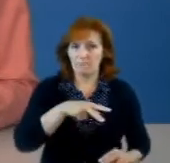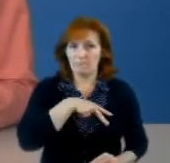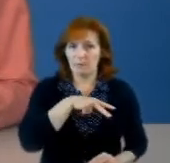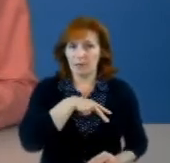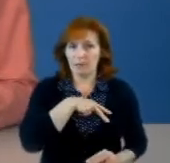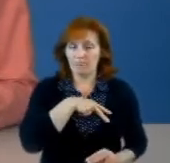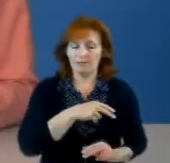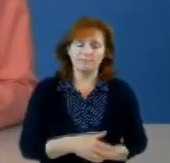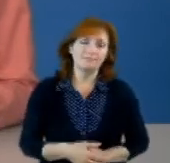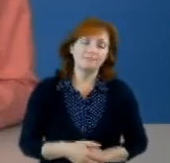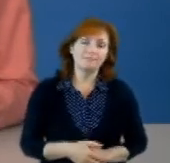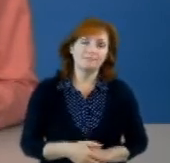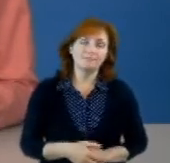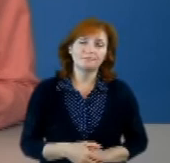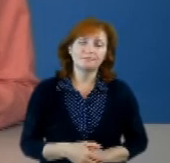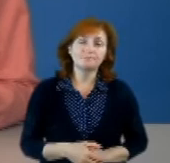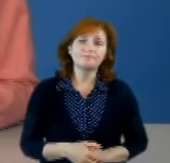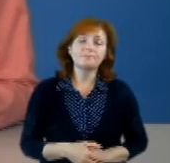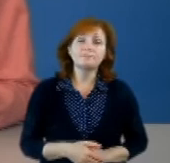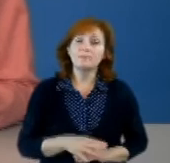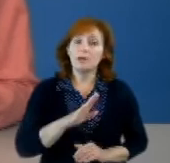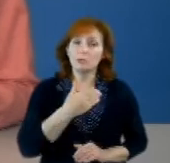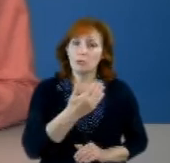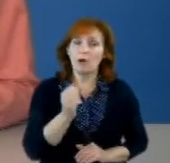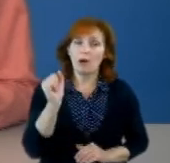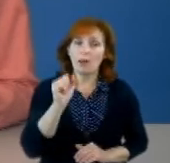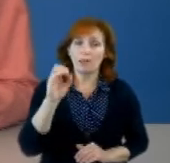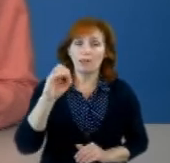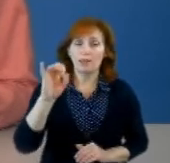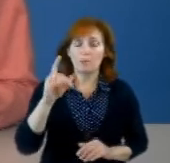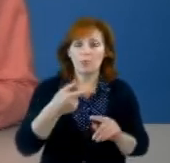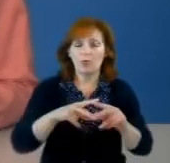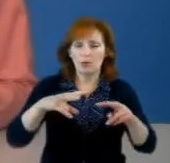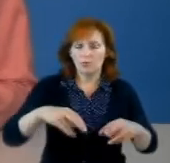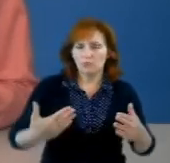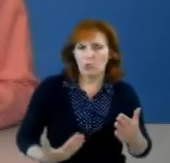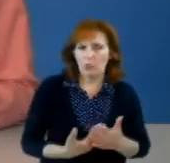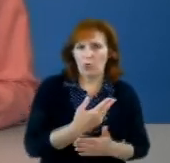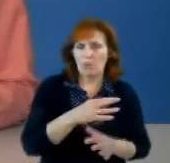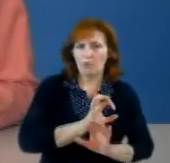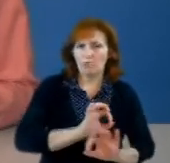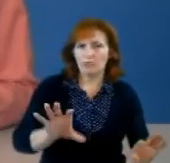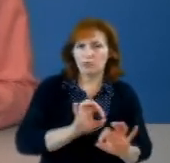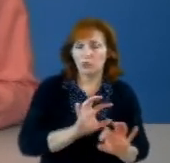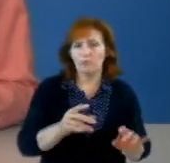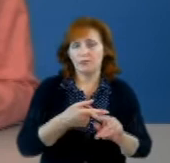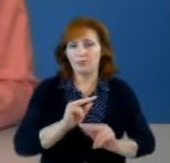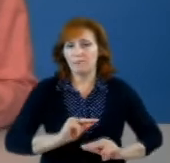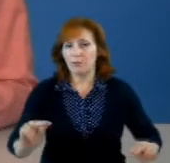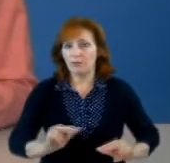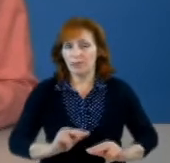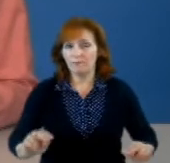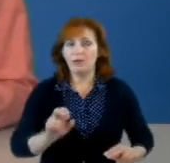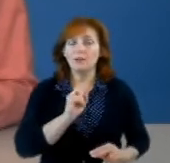Prize Ukraine 2020. Алла Єрмоленко розробила нову методику викладання. Як вивчають історію учні Сновської